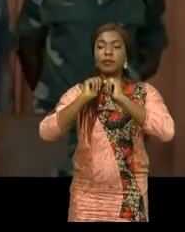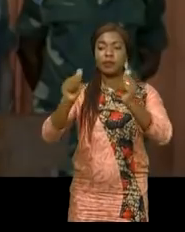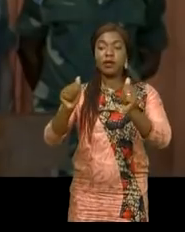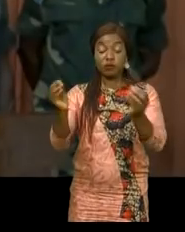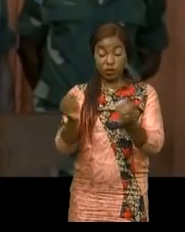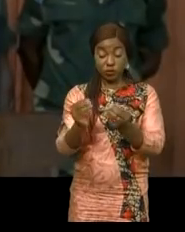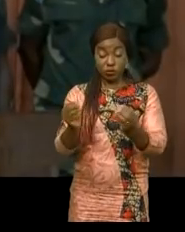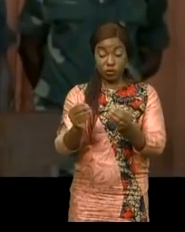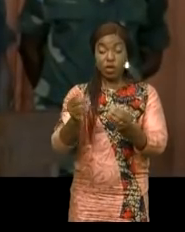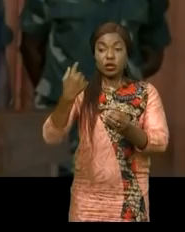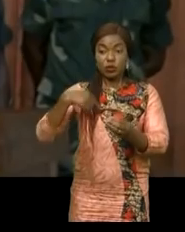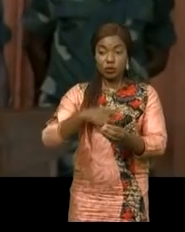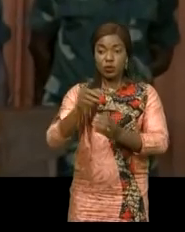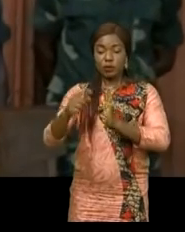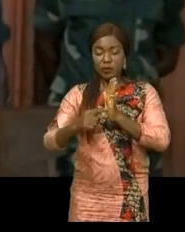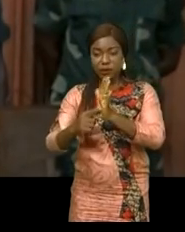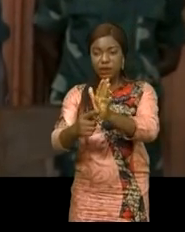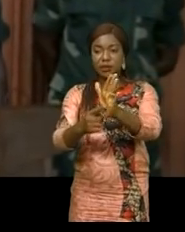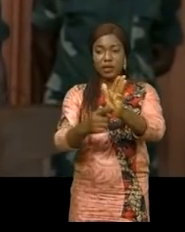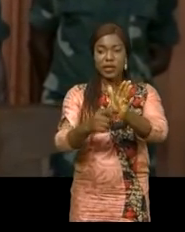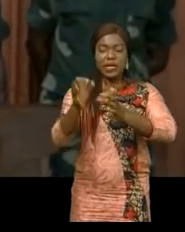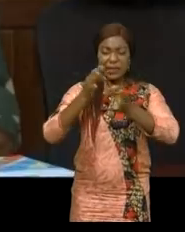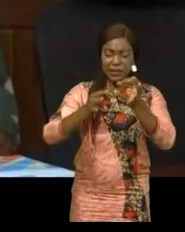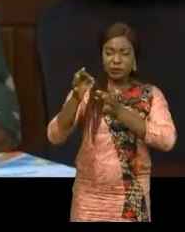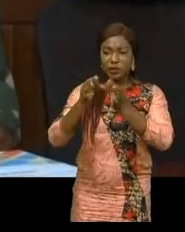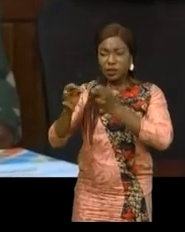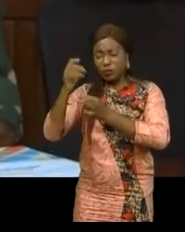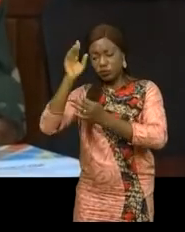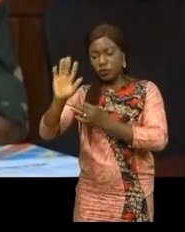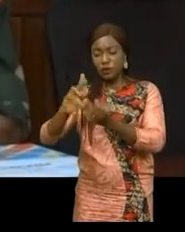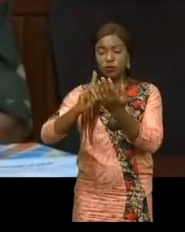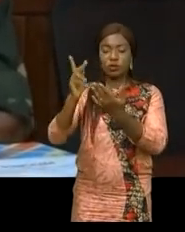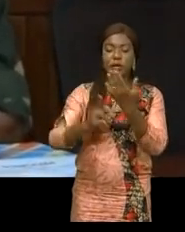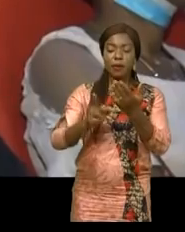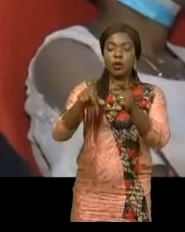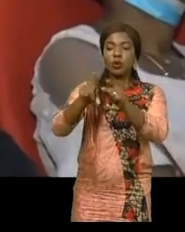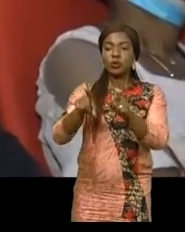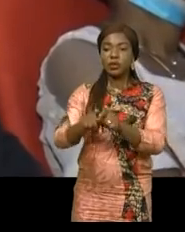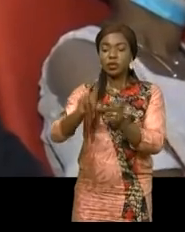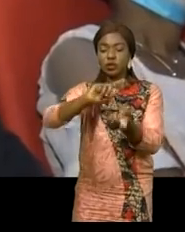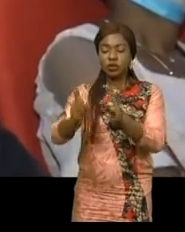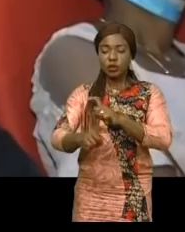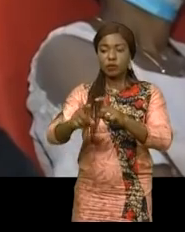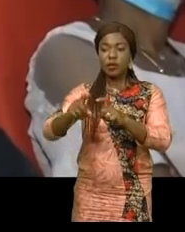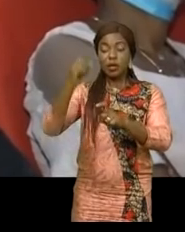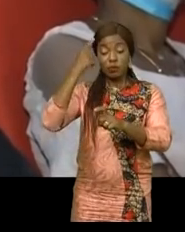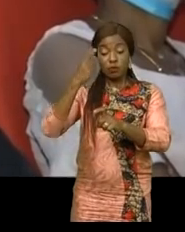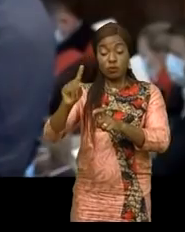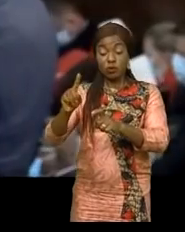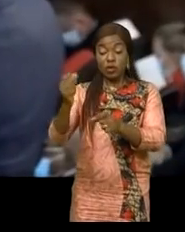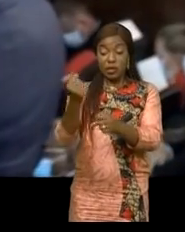procédé à une présentation détaillée du dit programme axé beaucoup plus sur l'amélioration de la gestion administrative